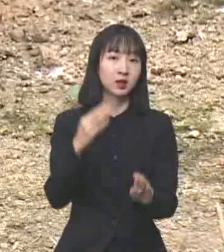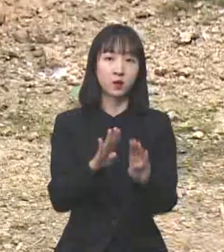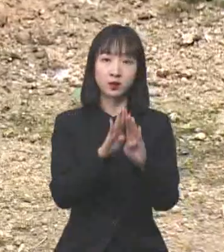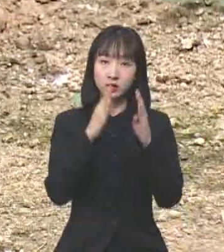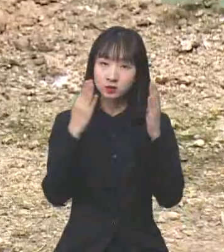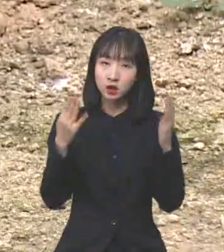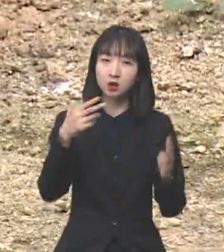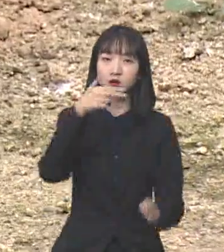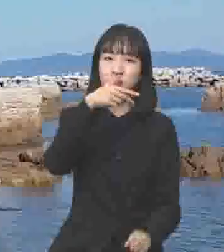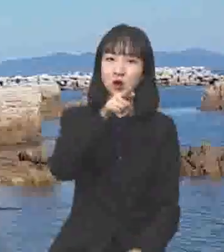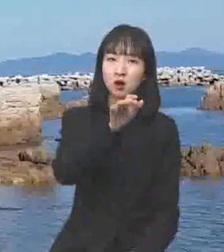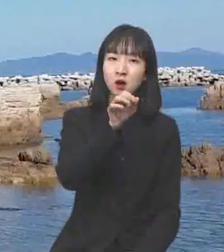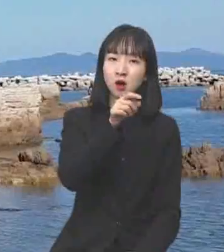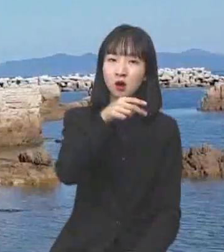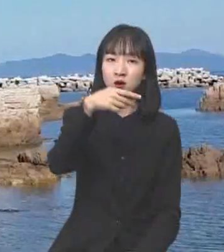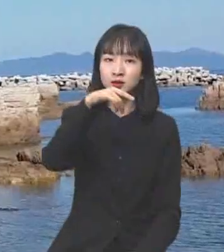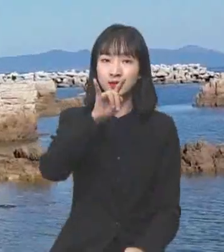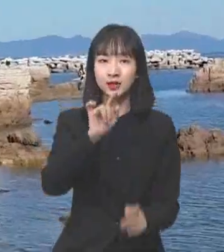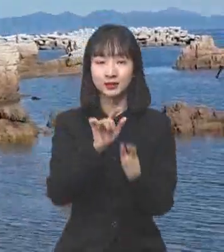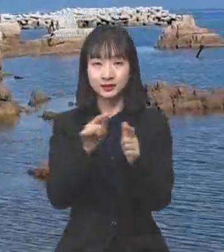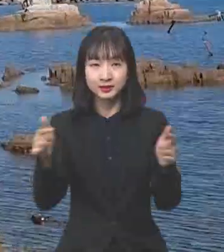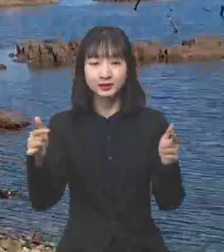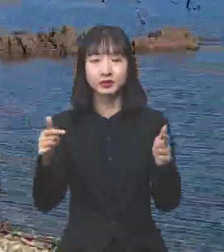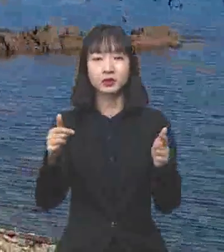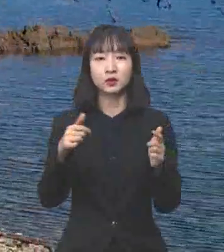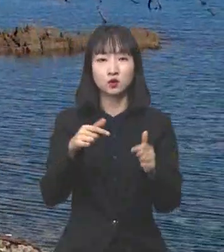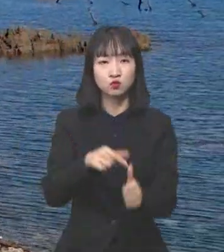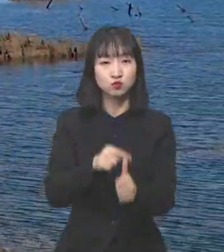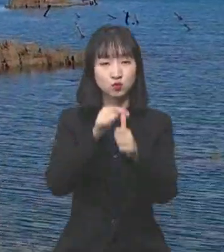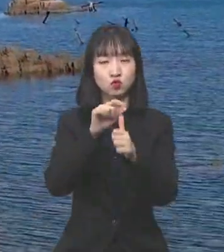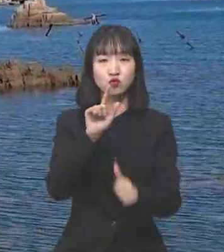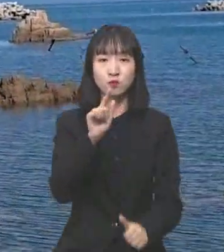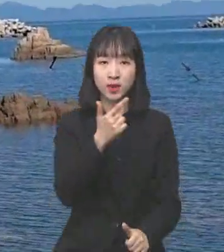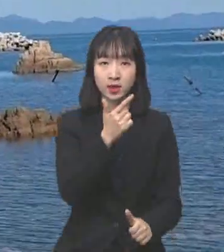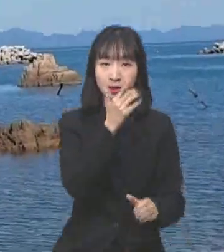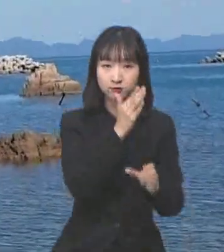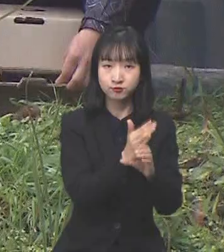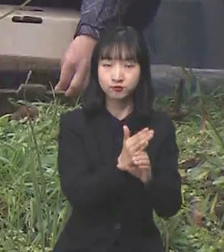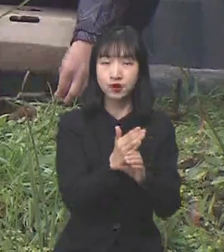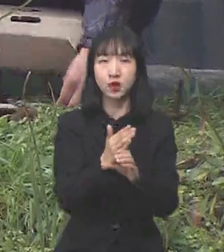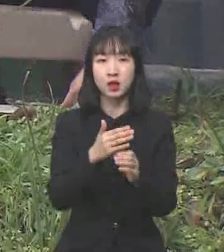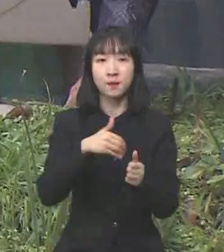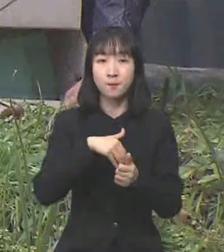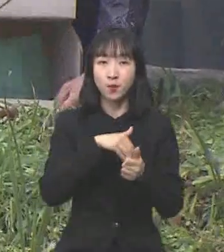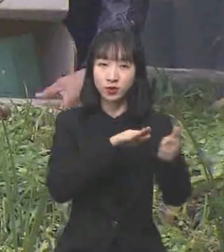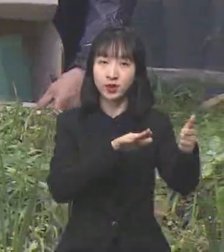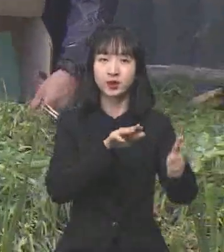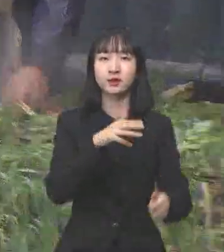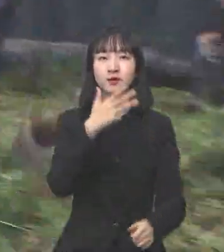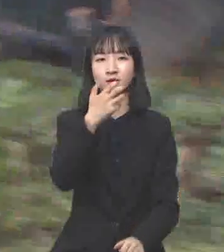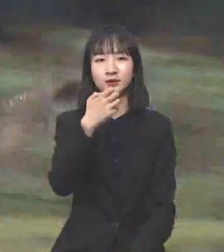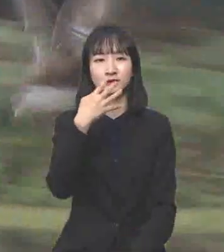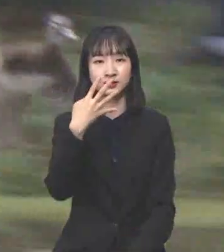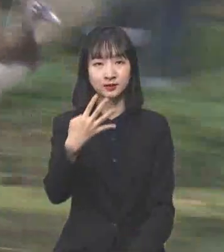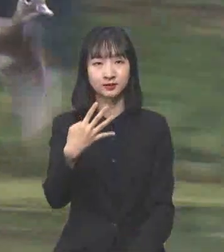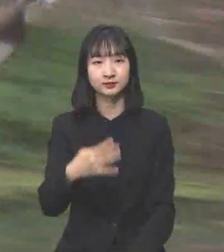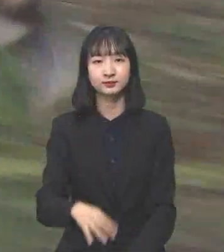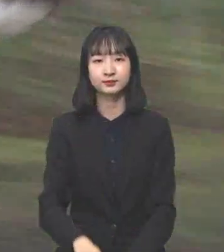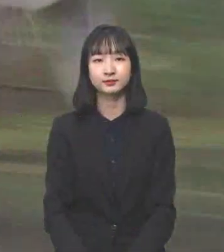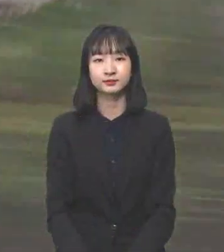보험이 등 야생동물 6대가 은 마리를 기조 해 이중 여진 4마리를 자연으로 돌려 보냈습니다